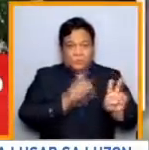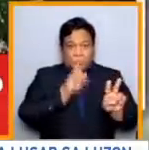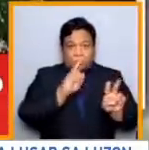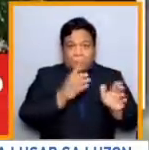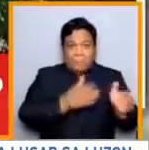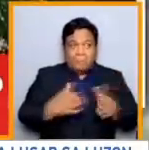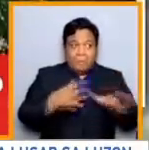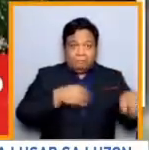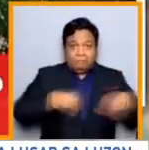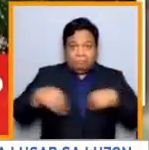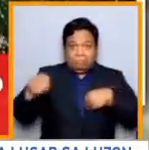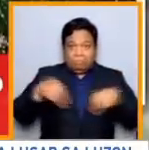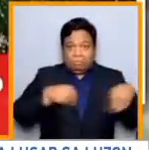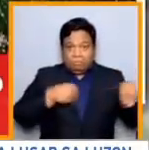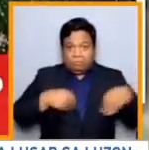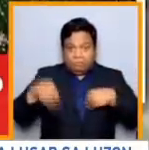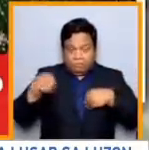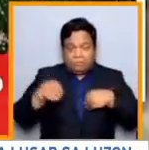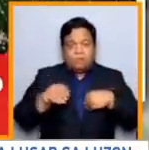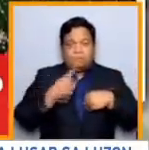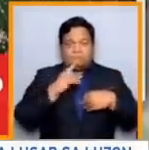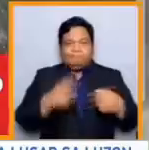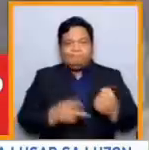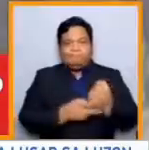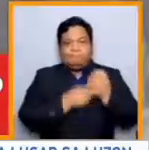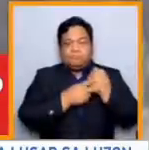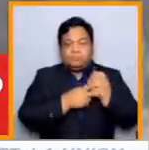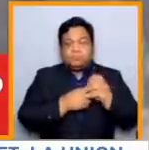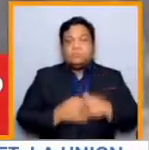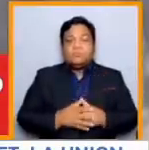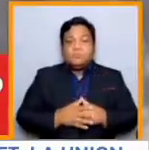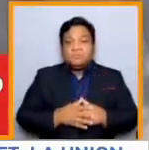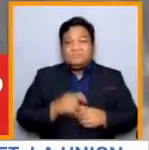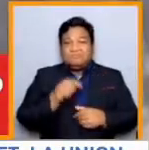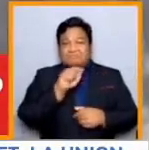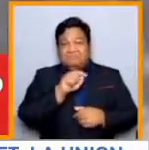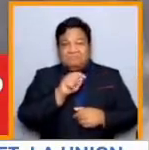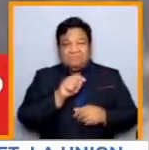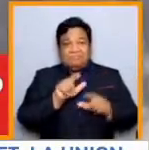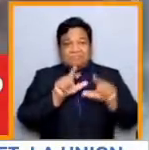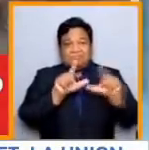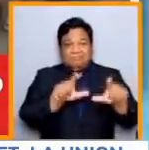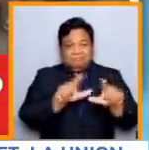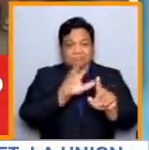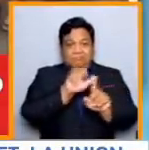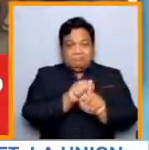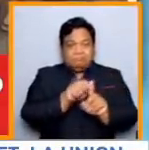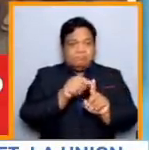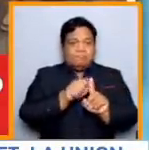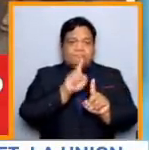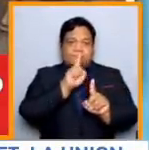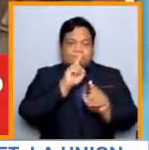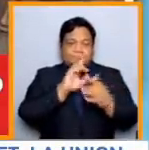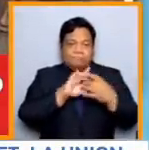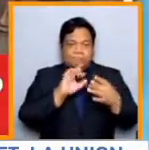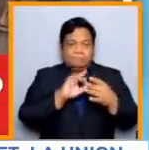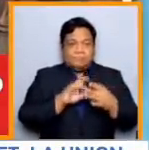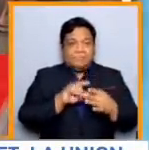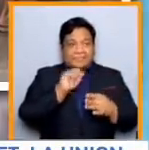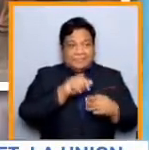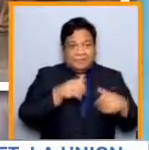Barangay Hagonoy. Walang pahayag ang mga suspect. Nasa pangalaga na ng DSWD ang mga menor de edad.